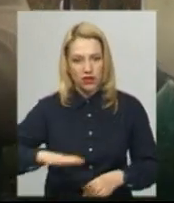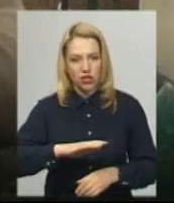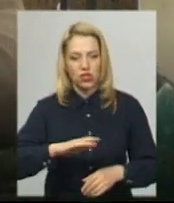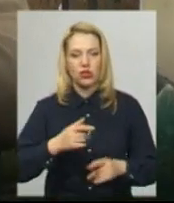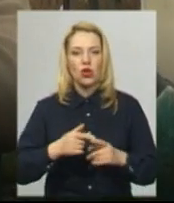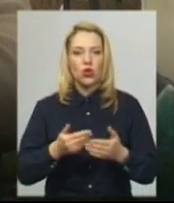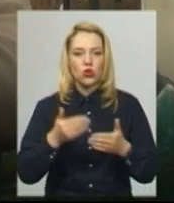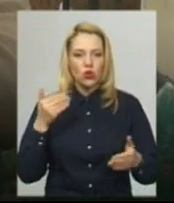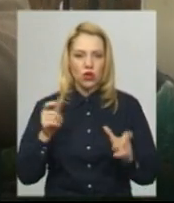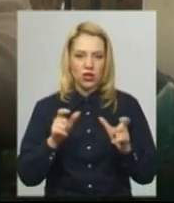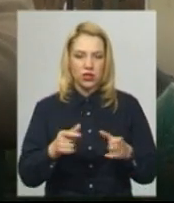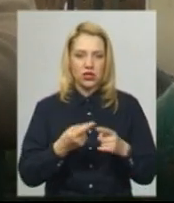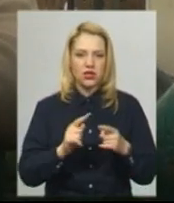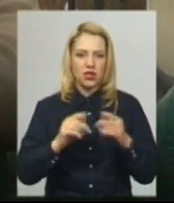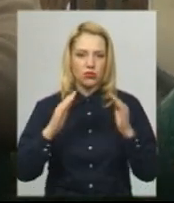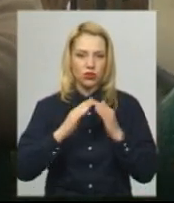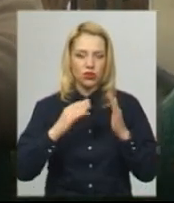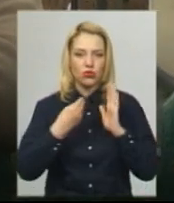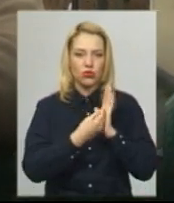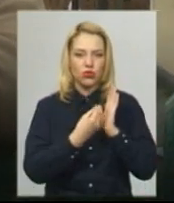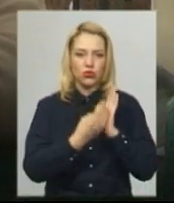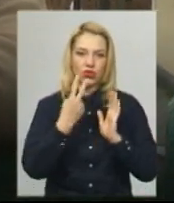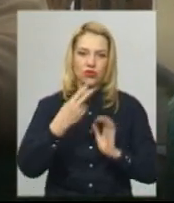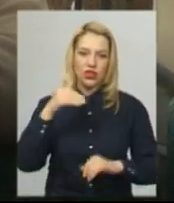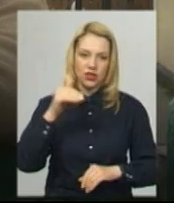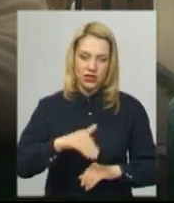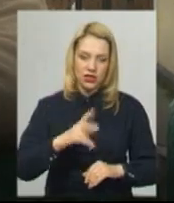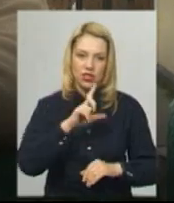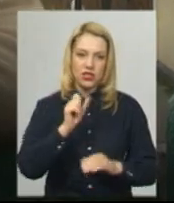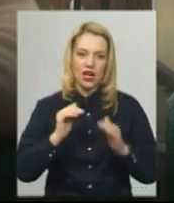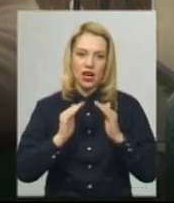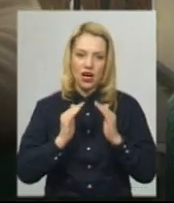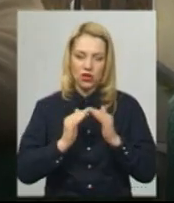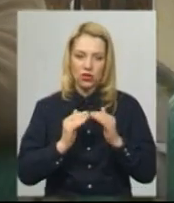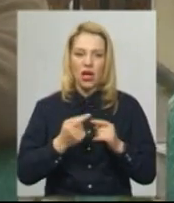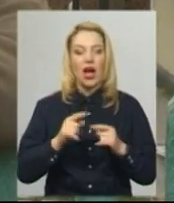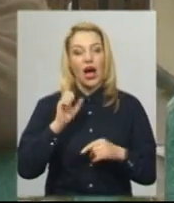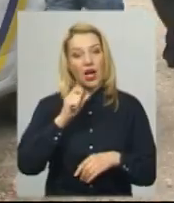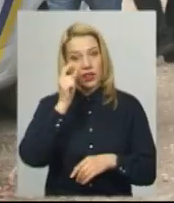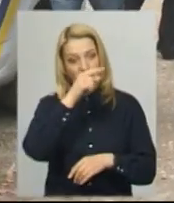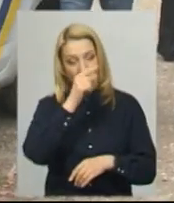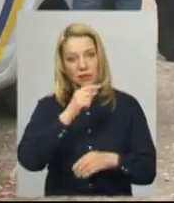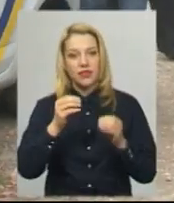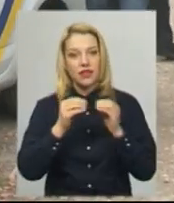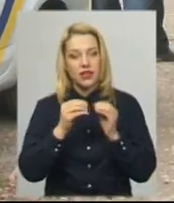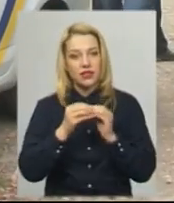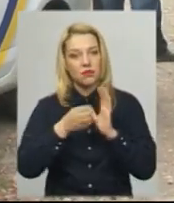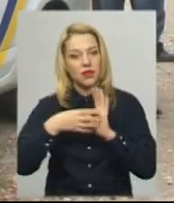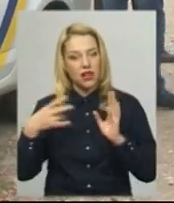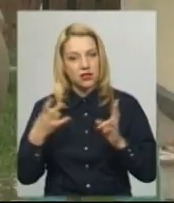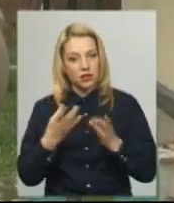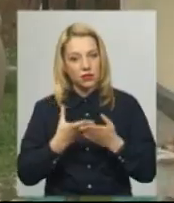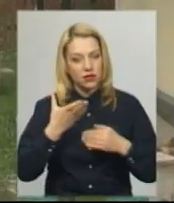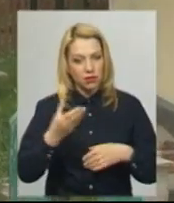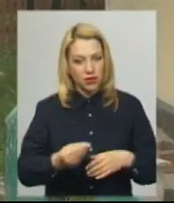Тут ми дали 2000 доларів за хату, а там 10-15 за такий будинок. Про зустріч у селі